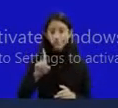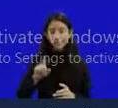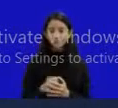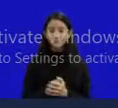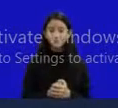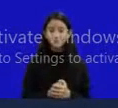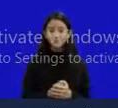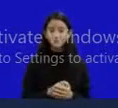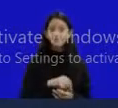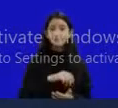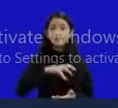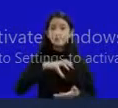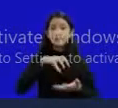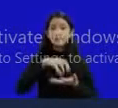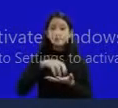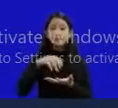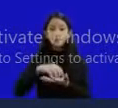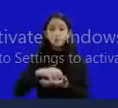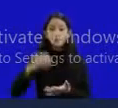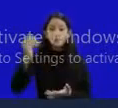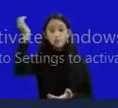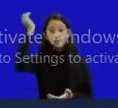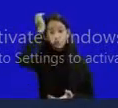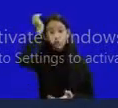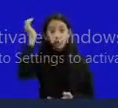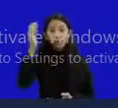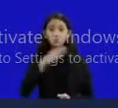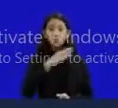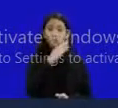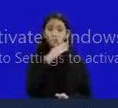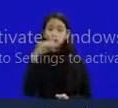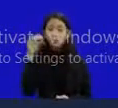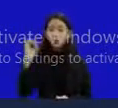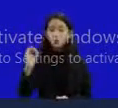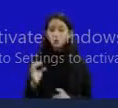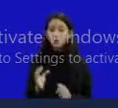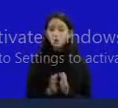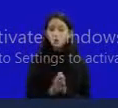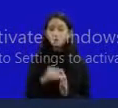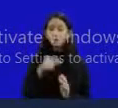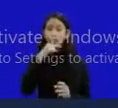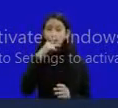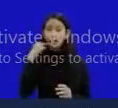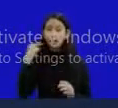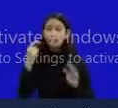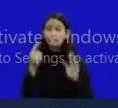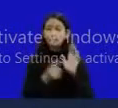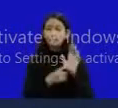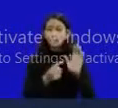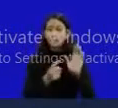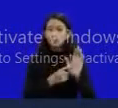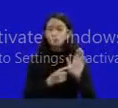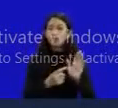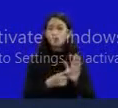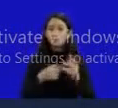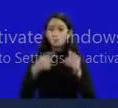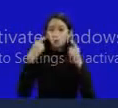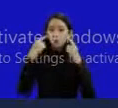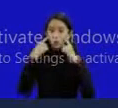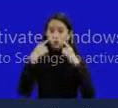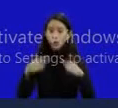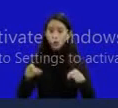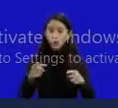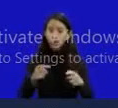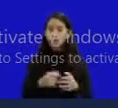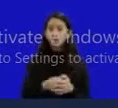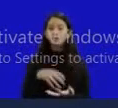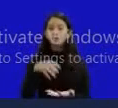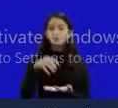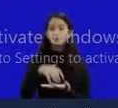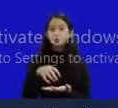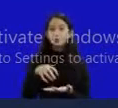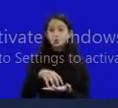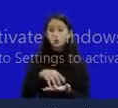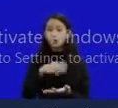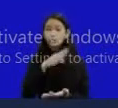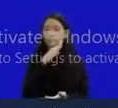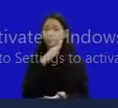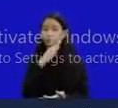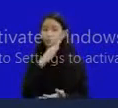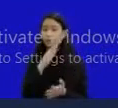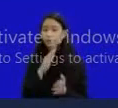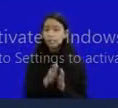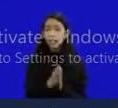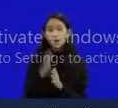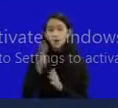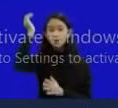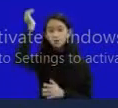dari gugus tugas zona hijau kuning orange dan merah menunjukkan bahwa Hai di zona kuning dan